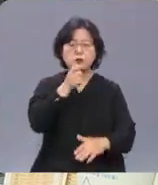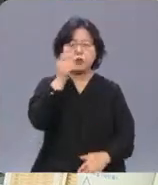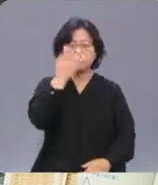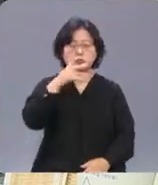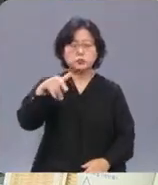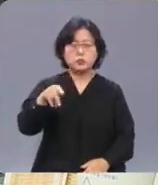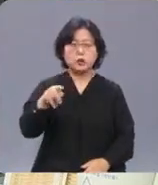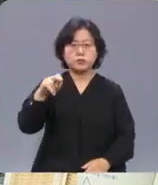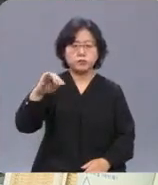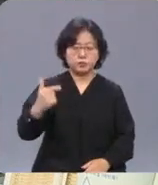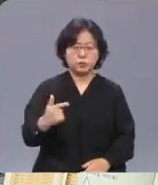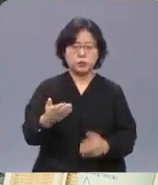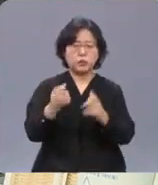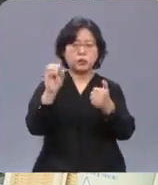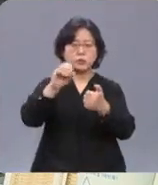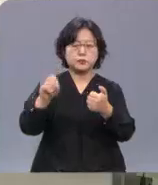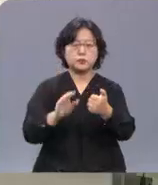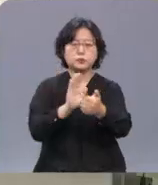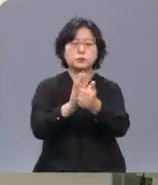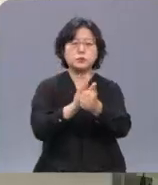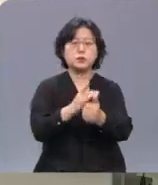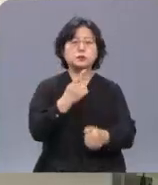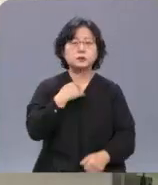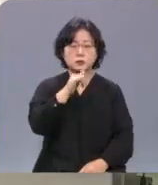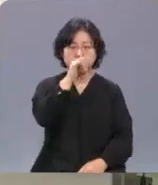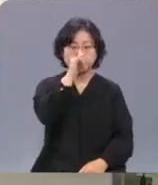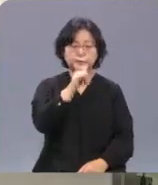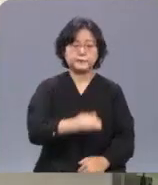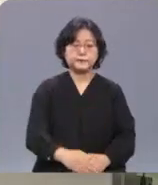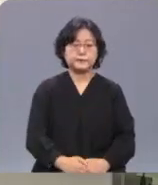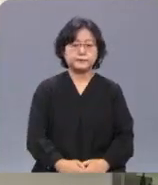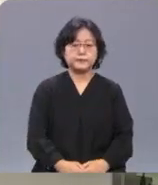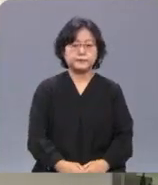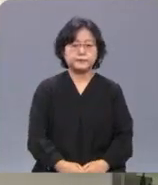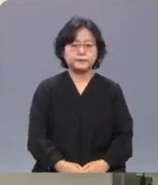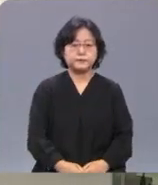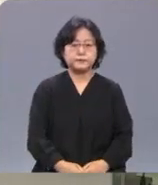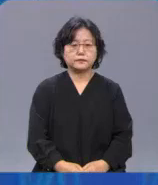항로에 대해서도 운임의 50%를 지원해오고 있습니다.